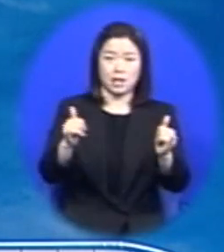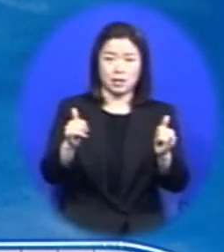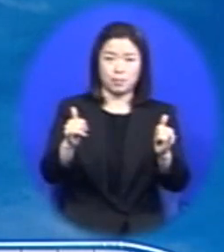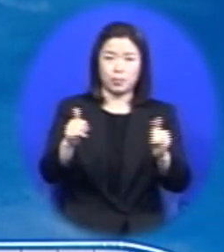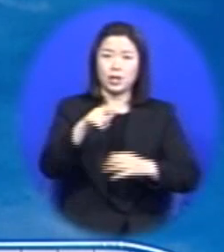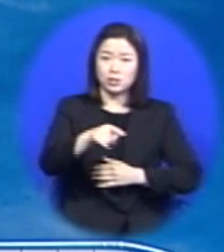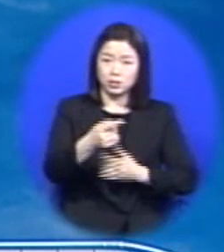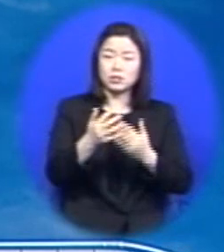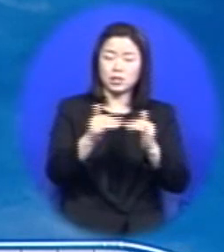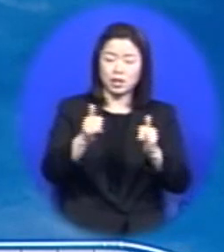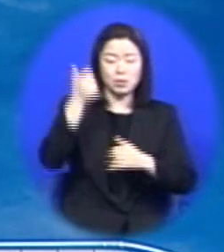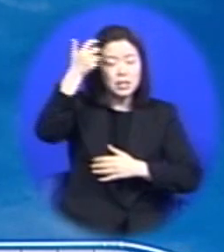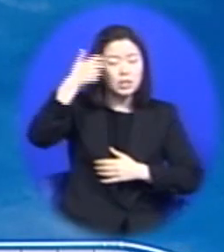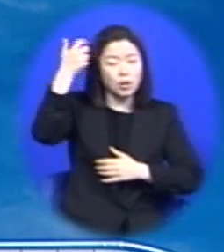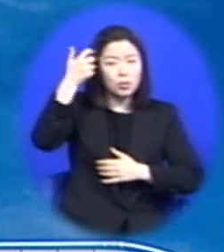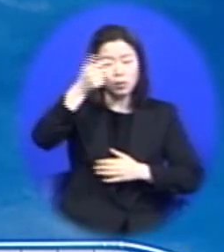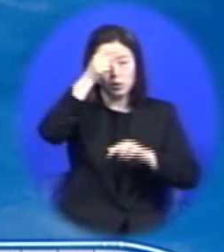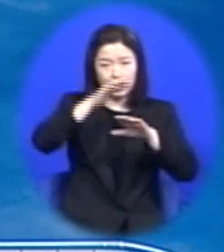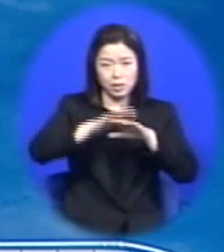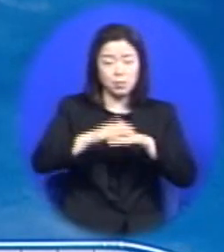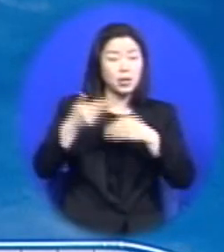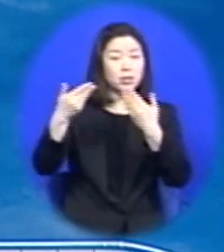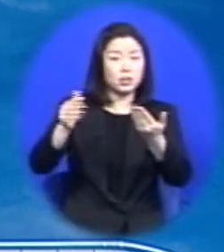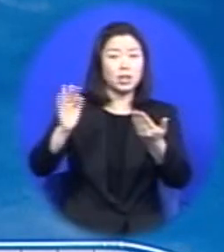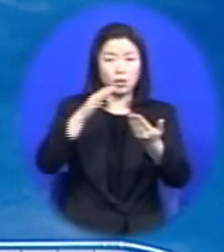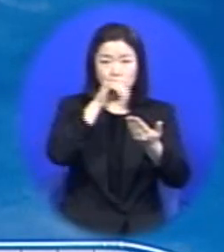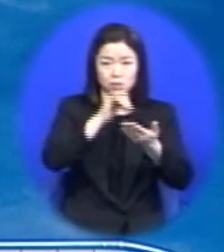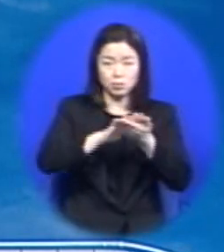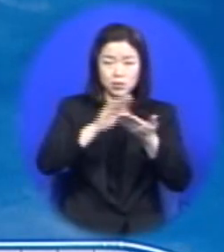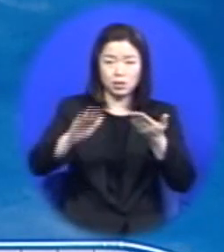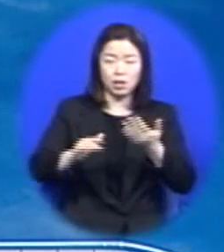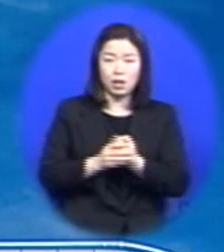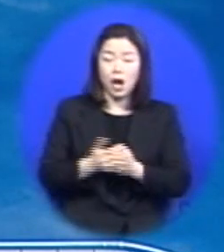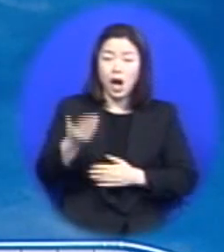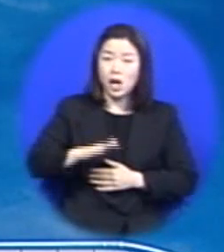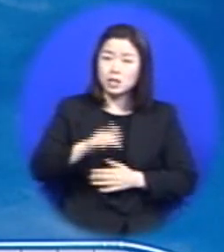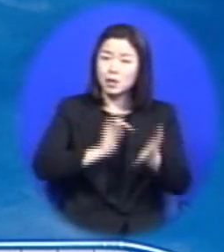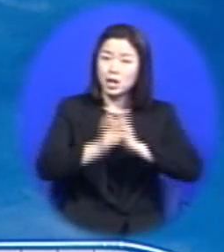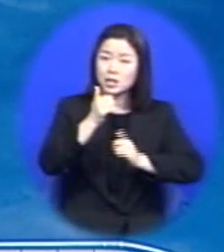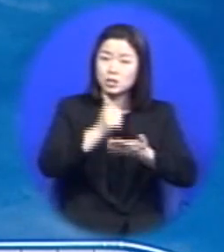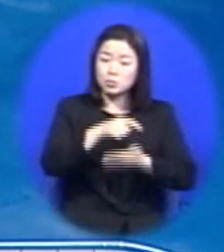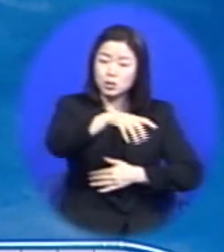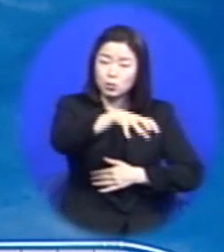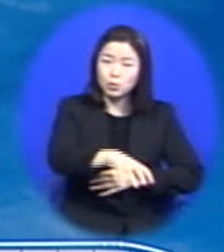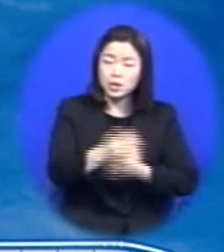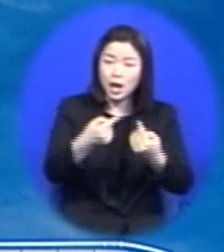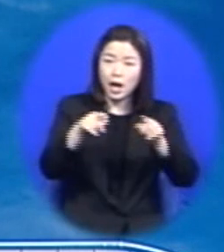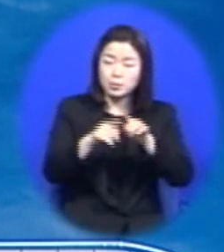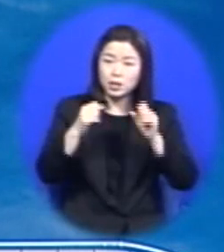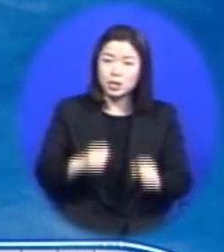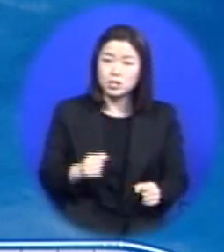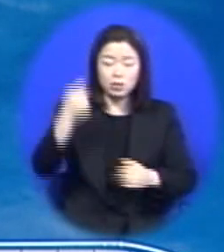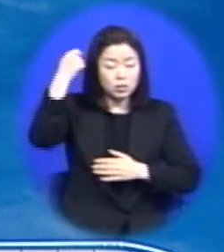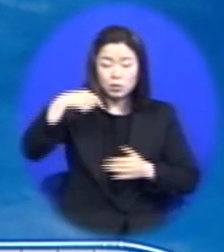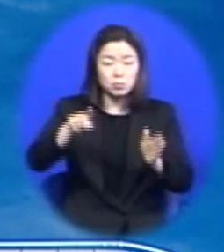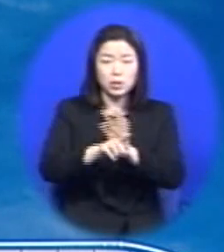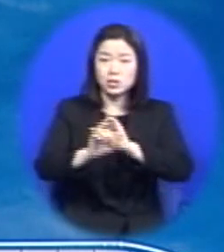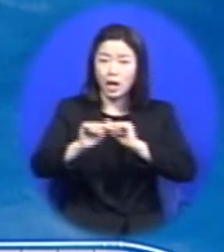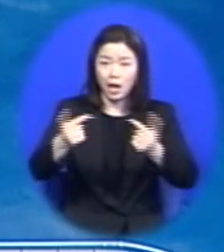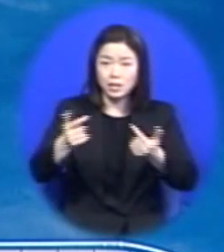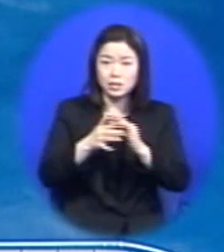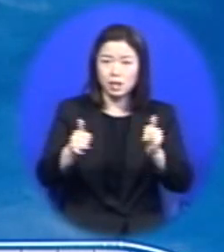사람은 영으로 예배 드리는 거예요. 그러나 예수님이 이 자리에 함께 계시다는 게 느껴지고 믿어지지 않는 사람은